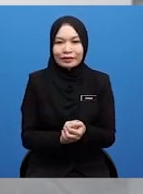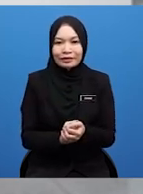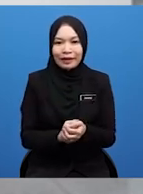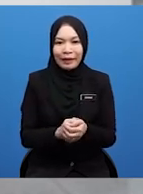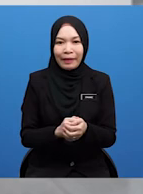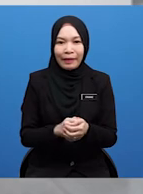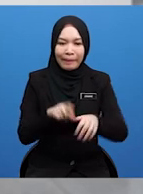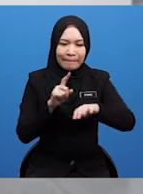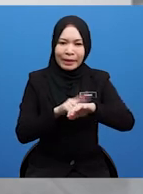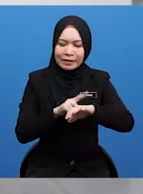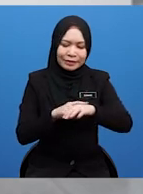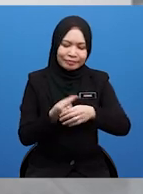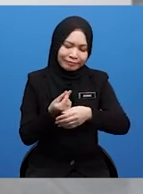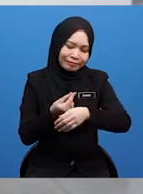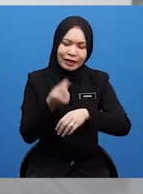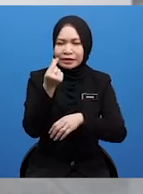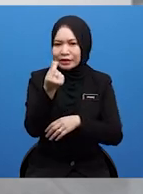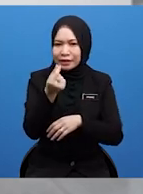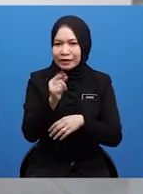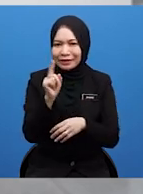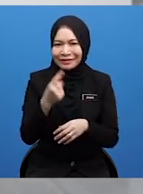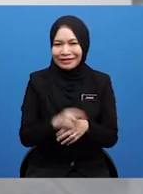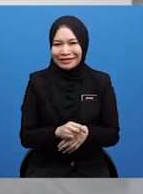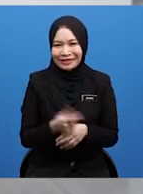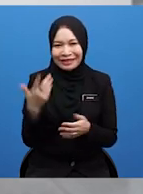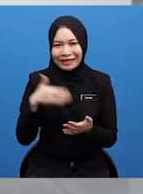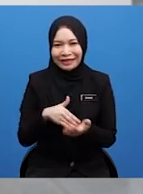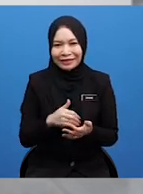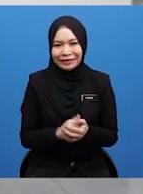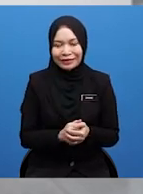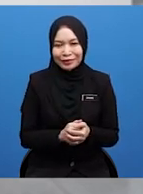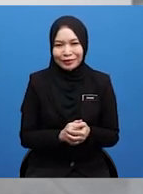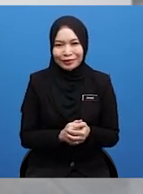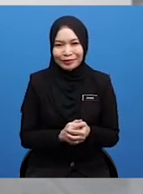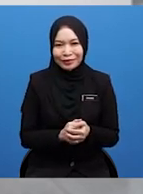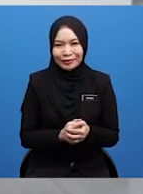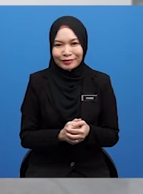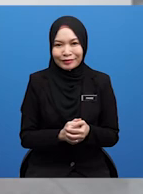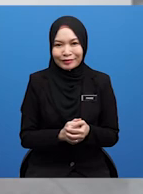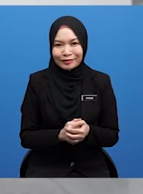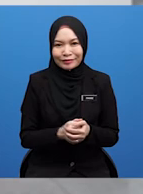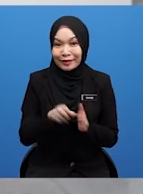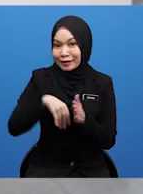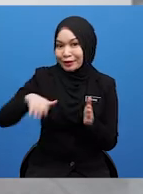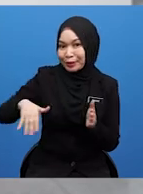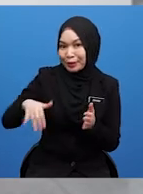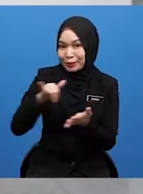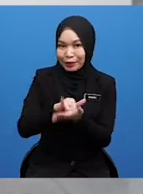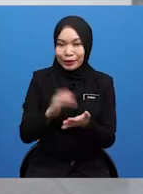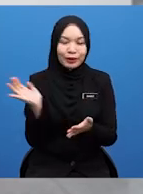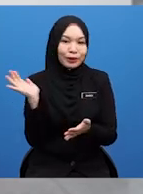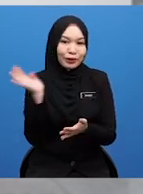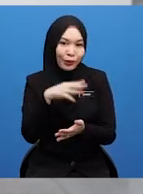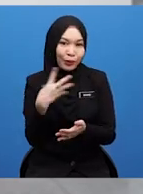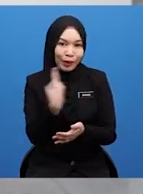lepas dikunci kita ataupun setuju kitanya harus meletakkan jam lebih pakai tetapi sebelum itu Fajar Mari kita lihat